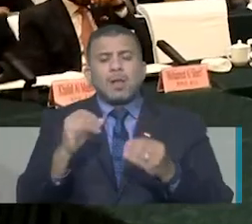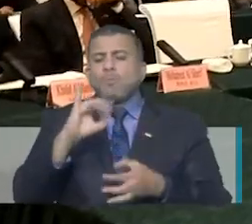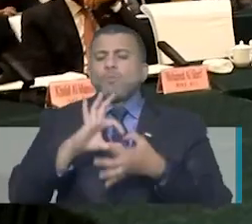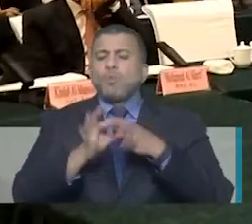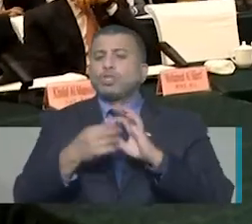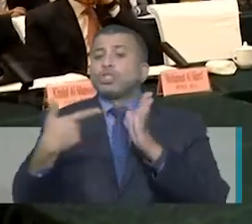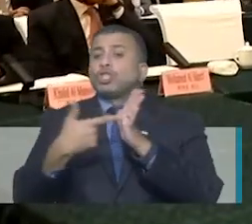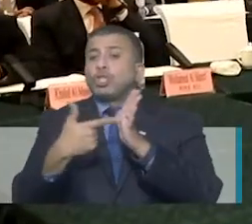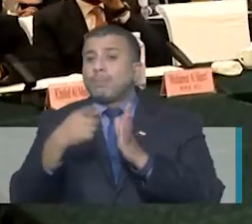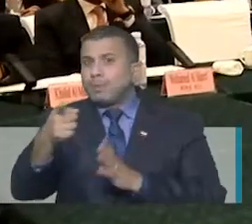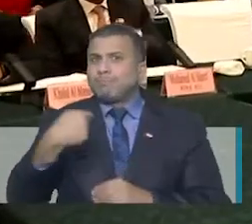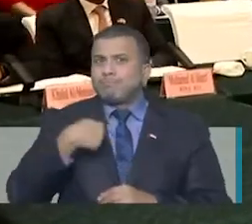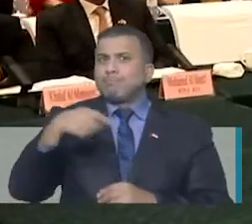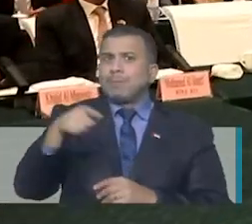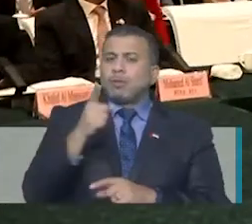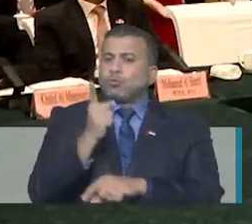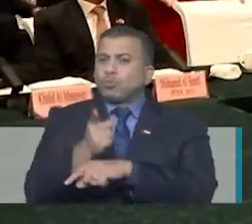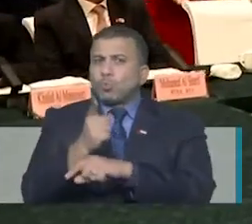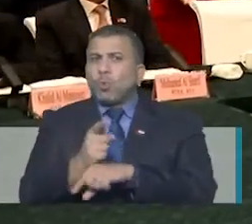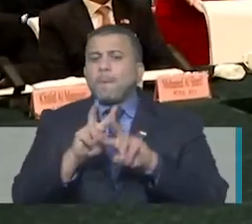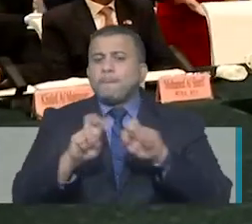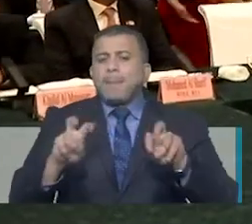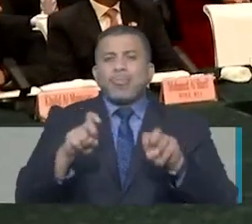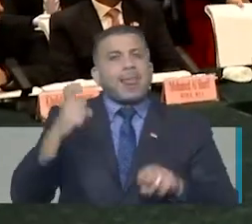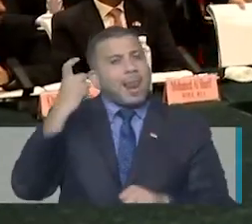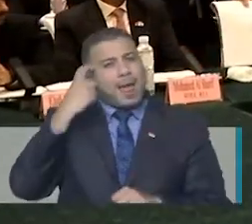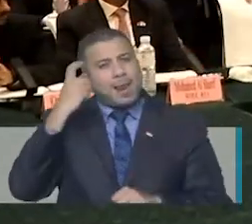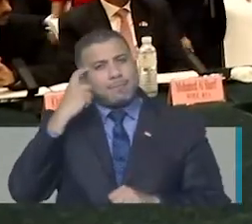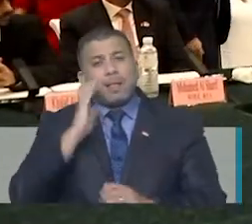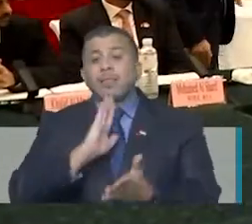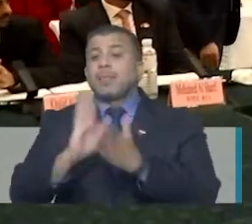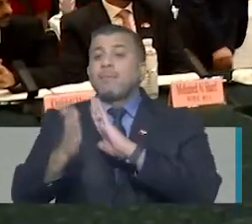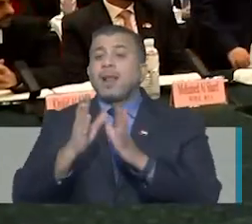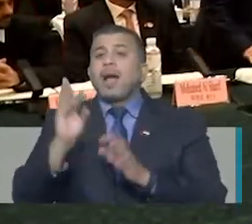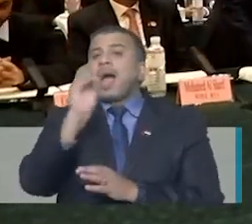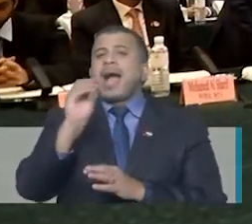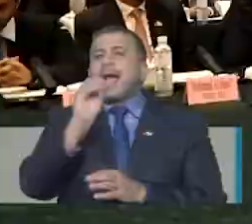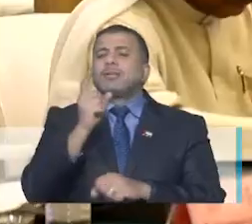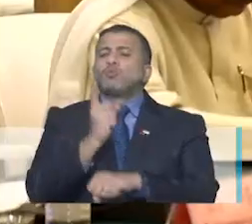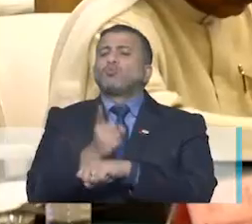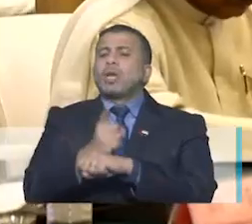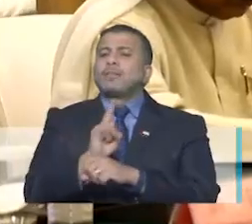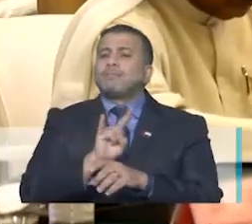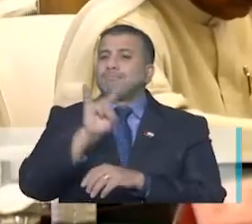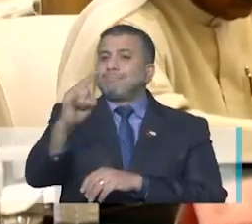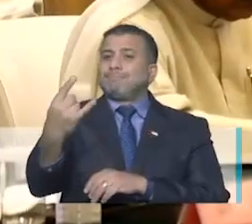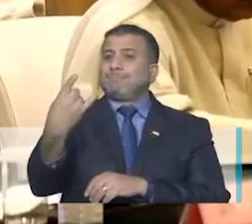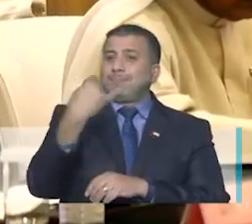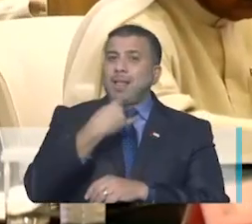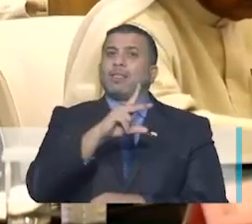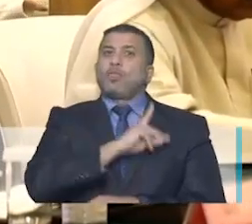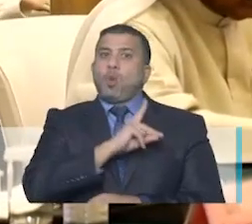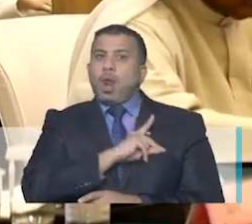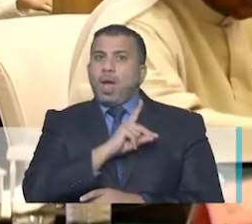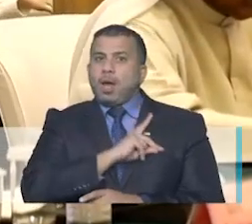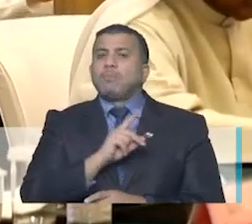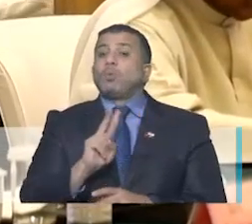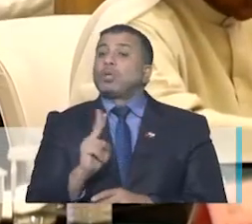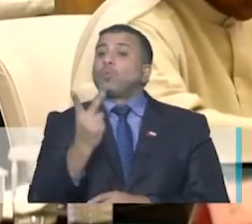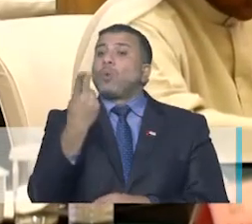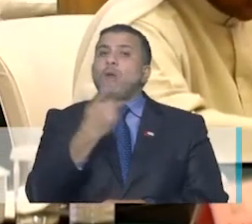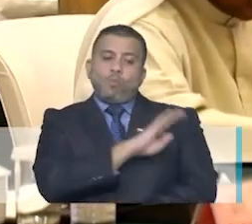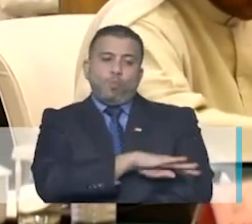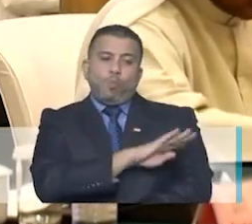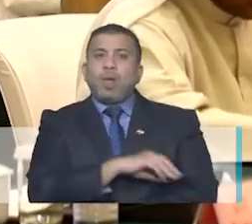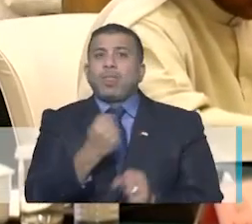المؤسستين والتدريس والبحث العلمي وتبادل اعضاء هيئه التدريس والطلاب وتطوير الموظفين